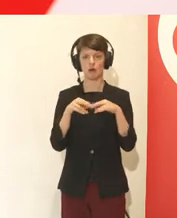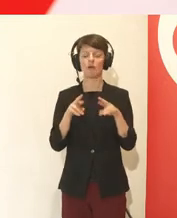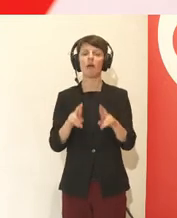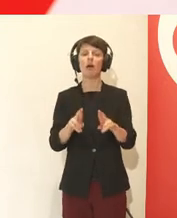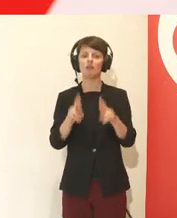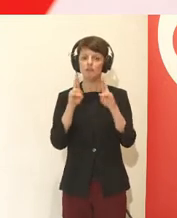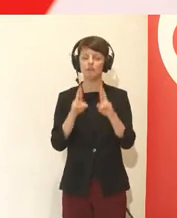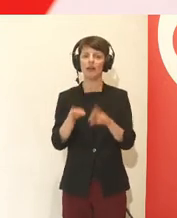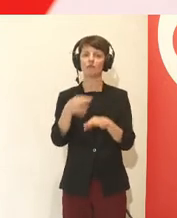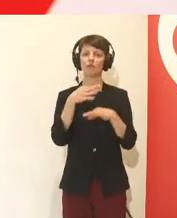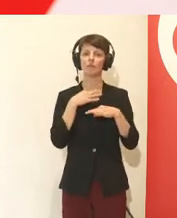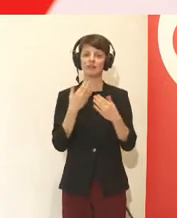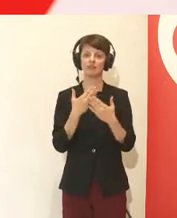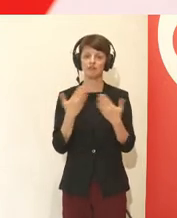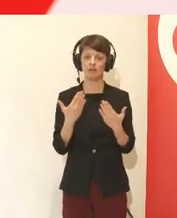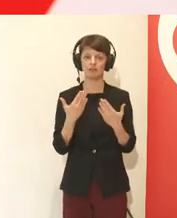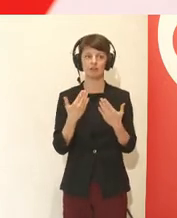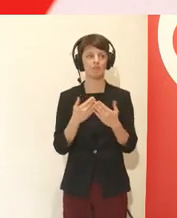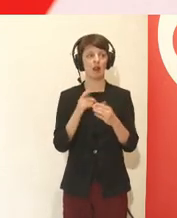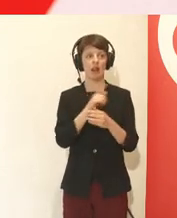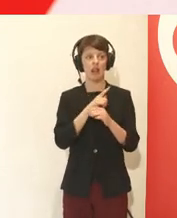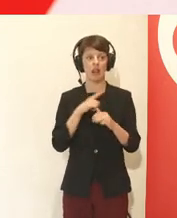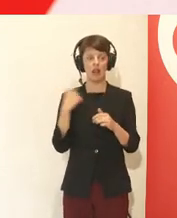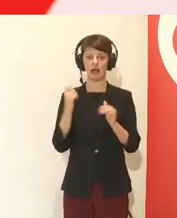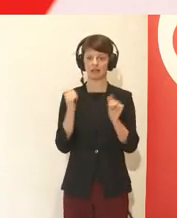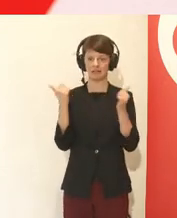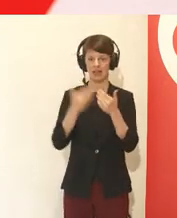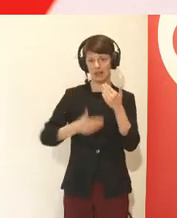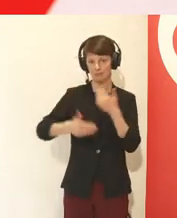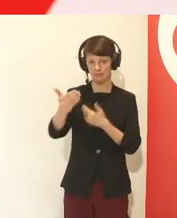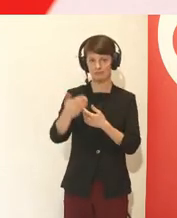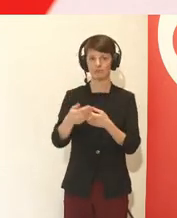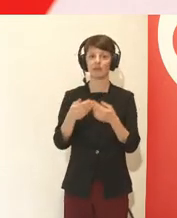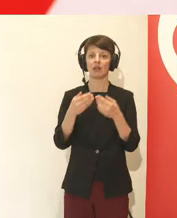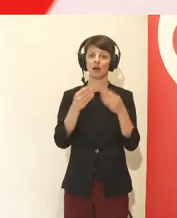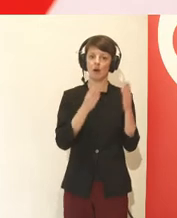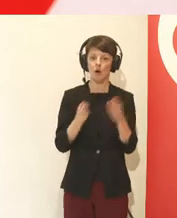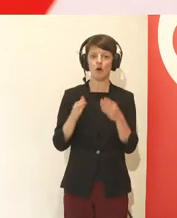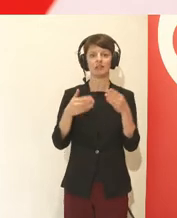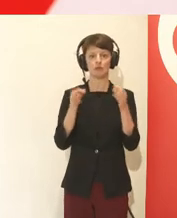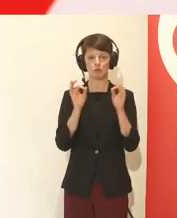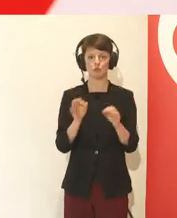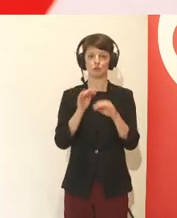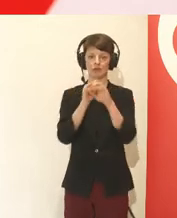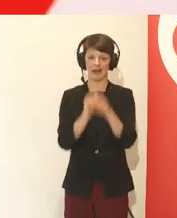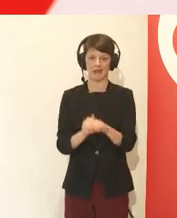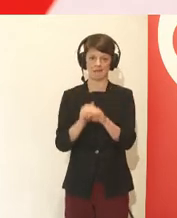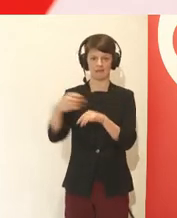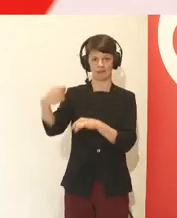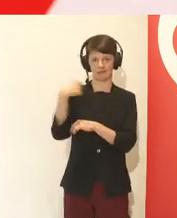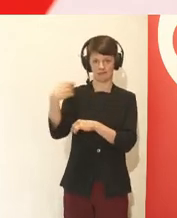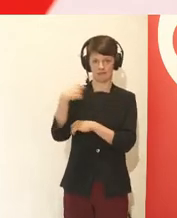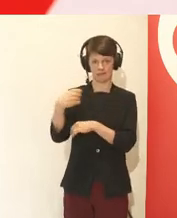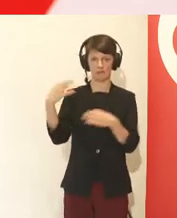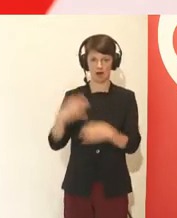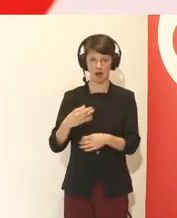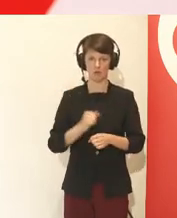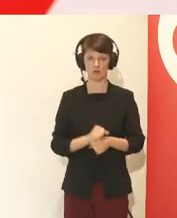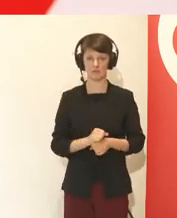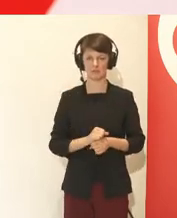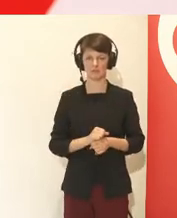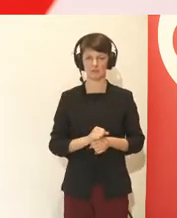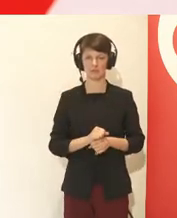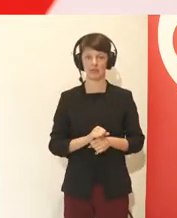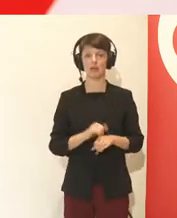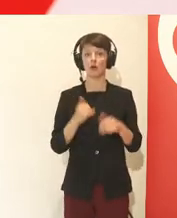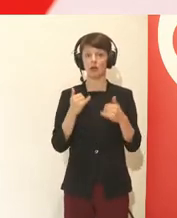auch in dem langen leben in dem wir arbeiten dass es eine ordentliche und gute rente gibt und natürlich auch das will ich in diesen